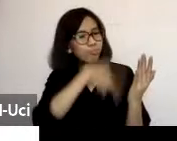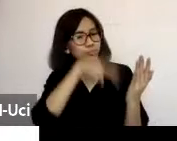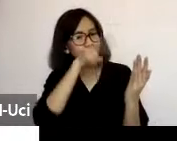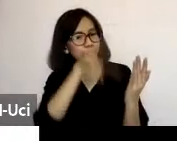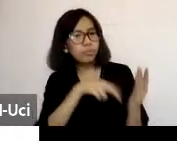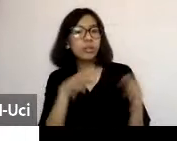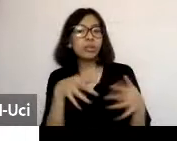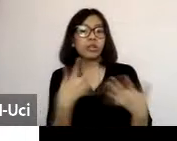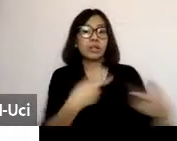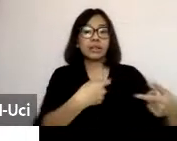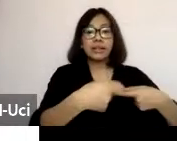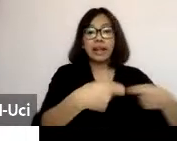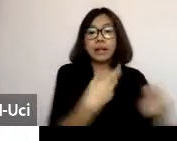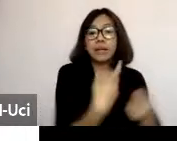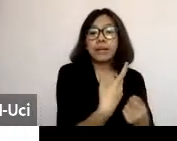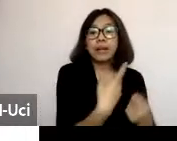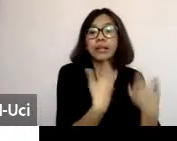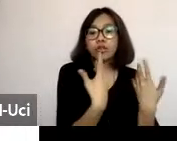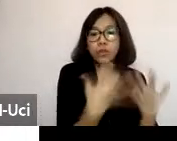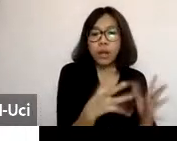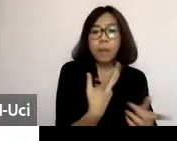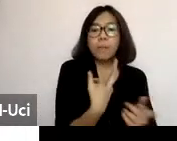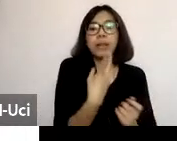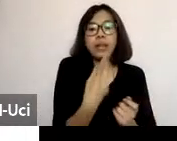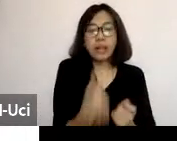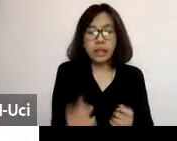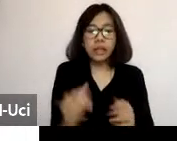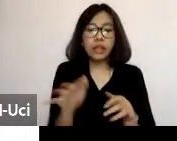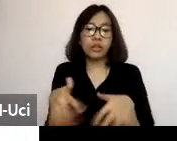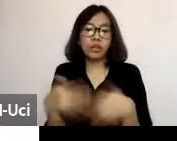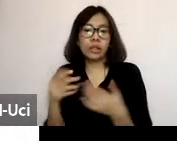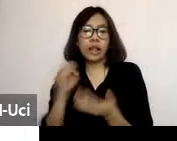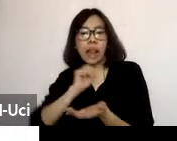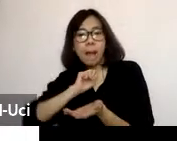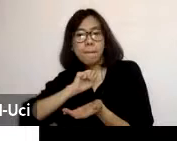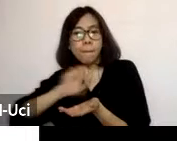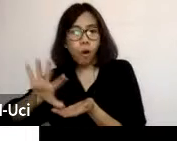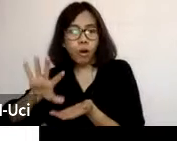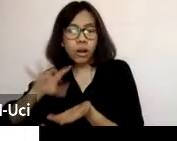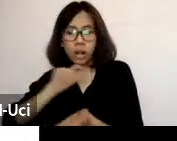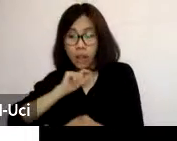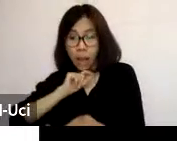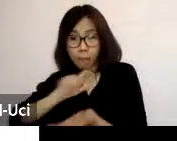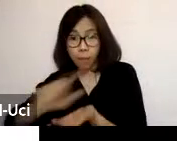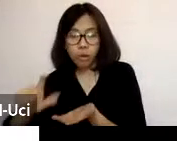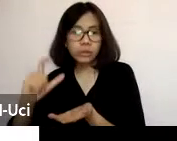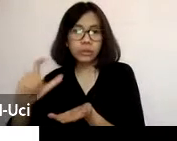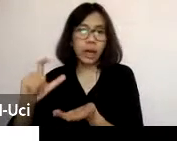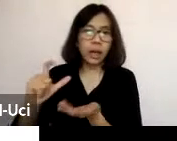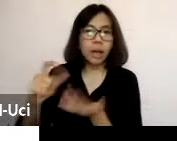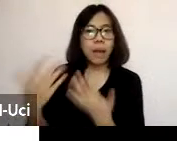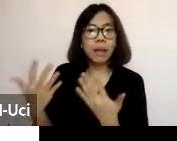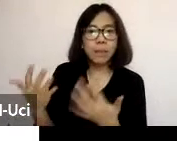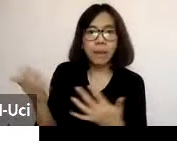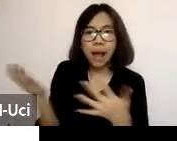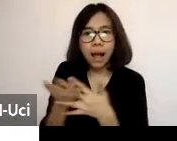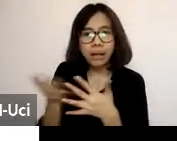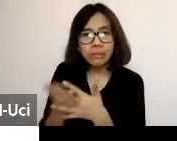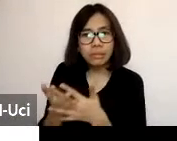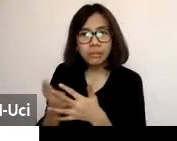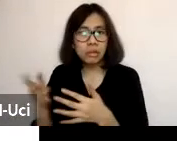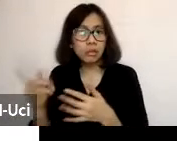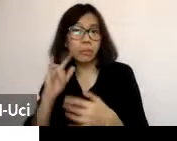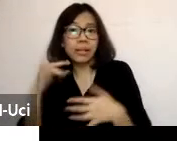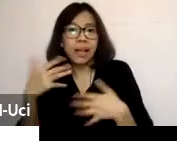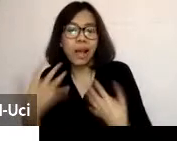pembelian setelah tersebut pengaduan dan mengadu Enggak kan ngetiknya lewat apa akses apa dan sudutnya dan